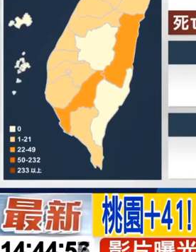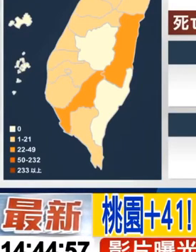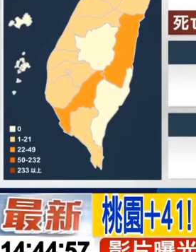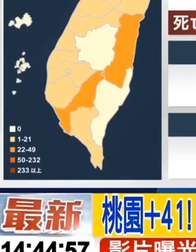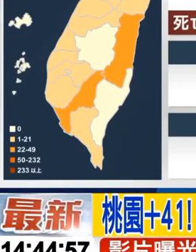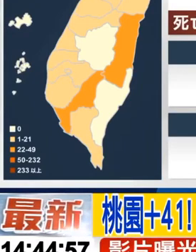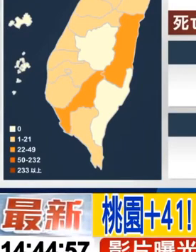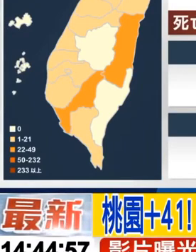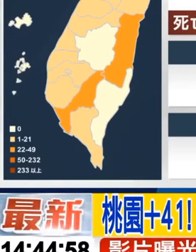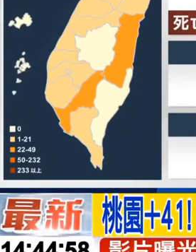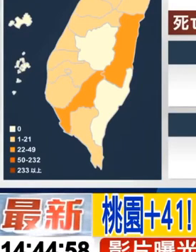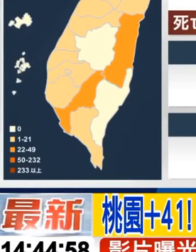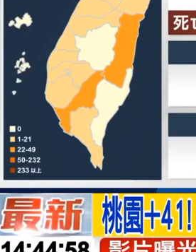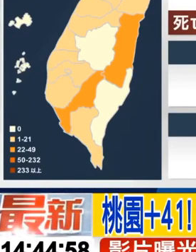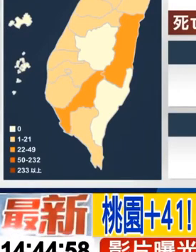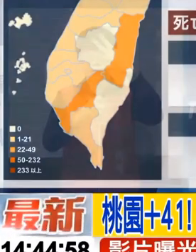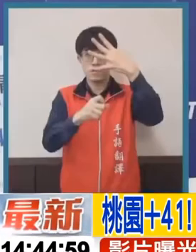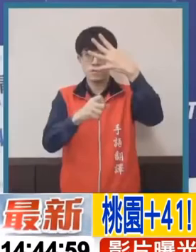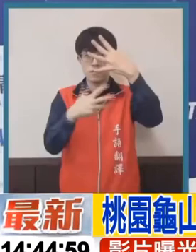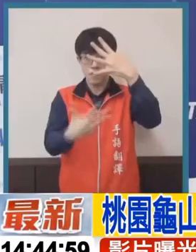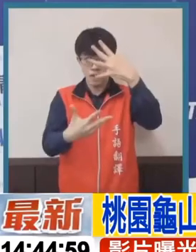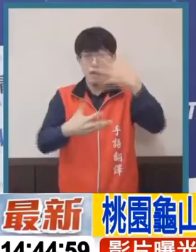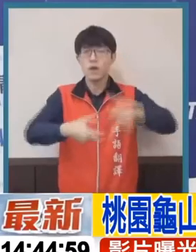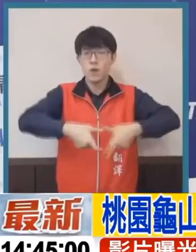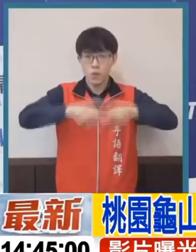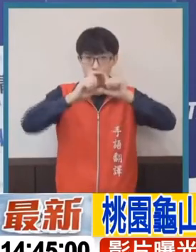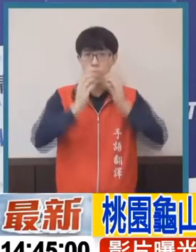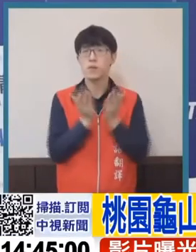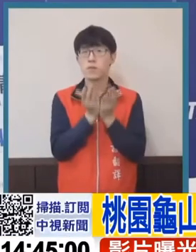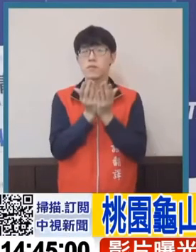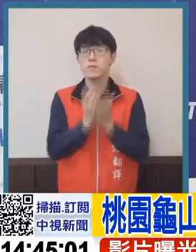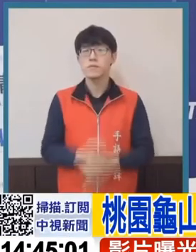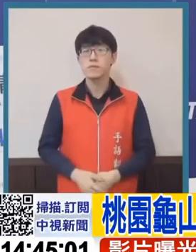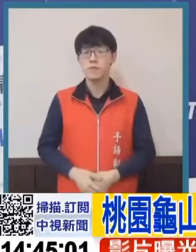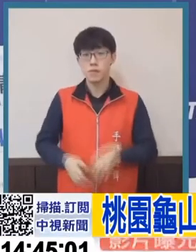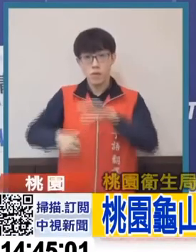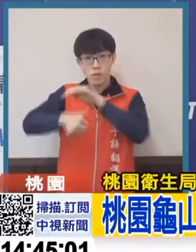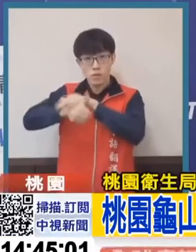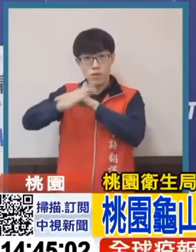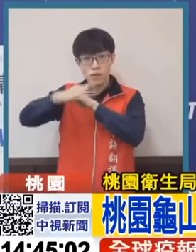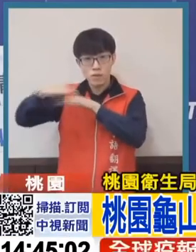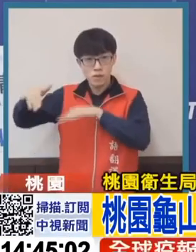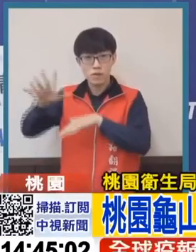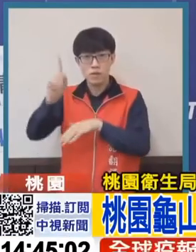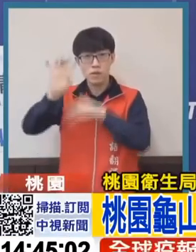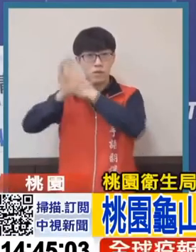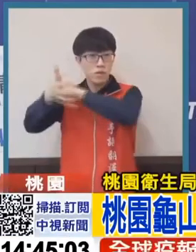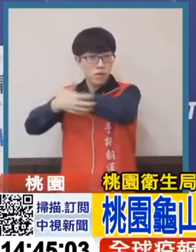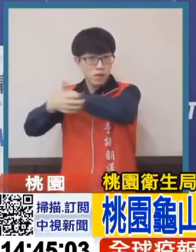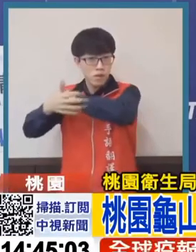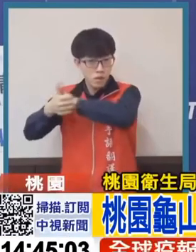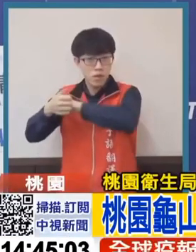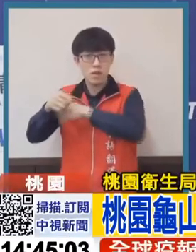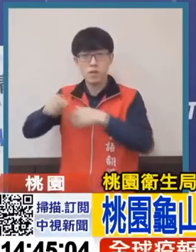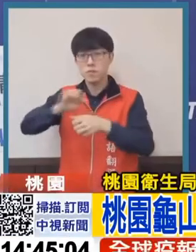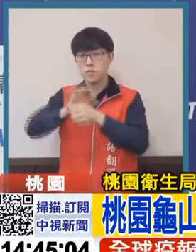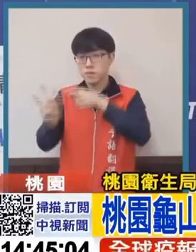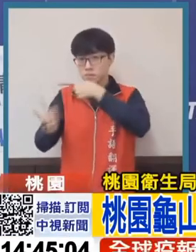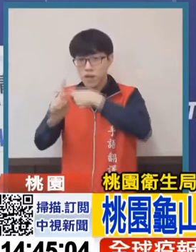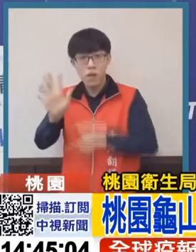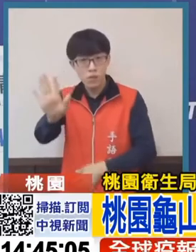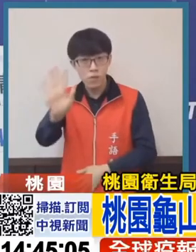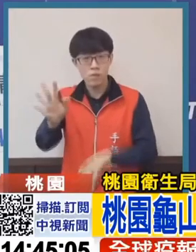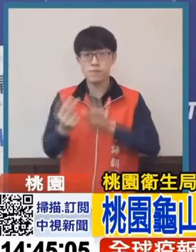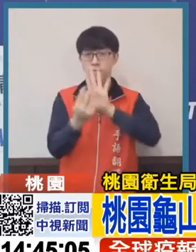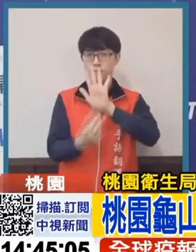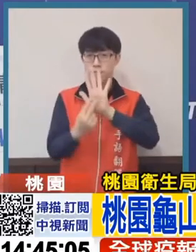染。带您掌握他的说明。 另外，针对龟山某职场的这个移工确诊的部分，来特别做一个说明。那我们